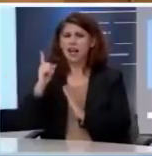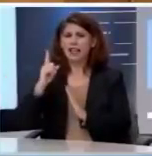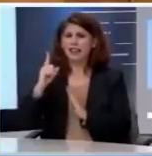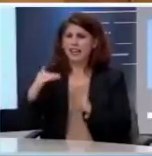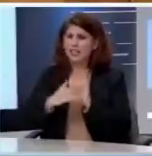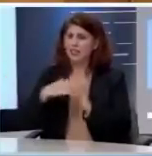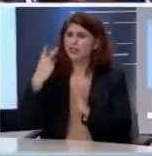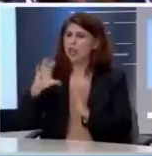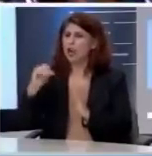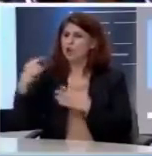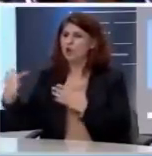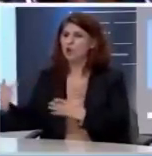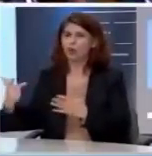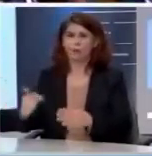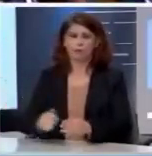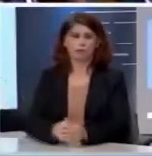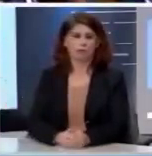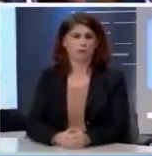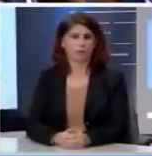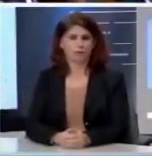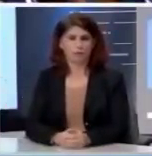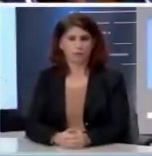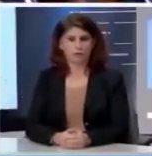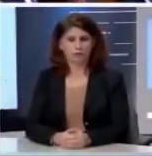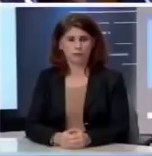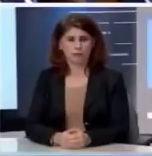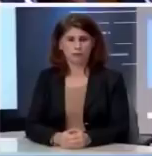Πάρτε και τη λίστα του κ. Ξανθού με τα νέα φάρμακα της Νοβάρτης.